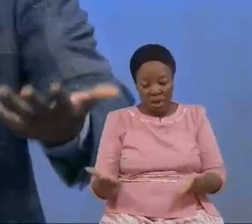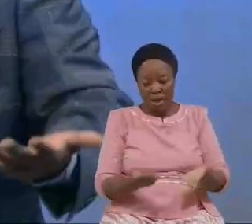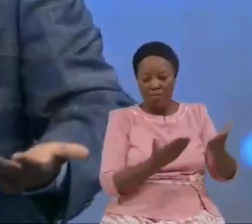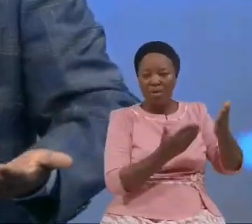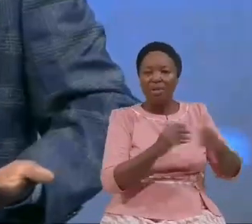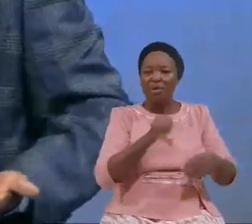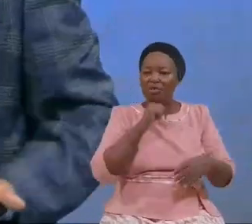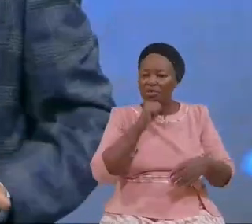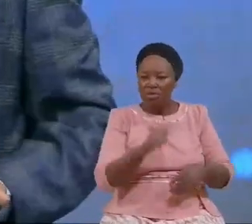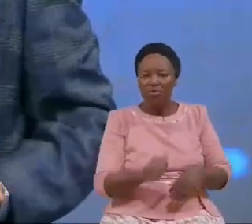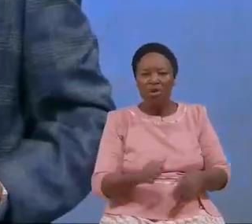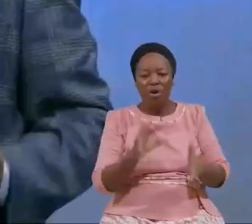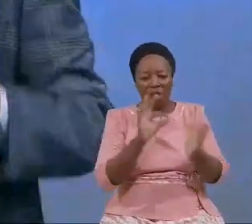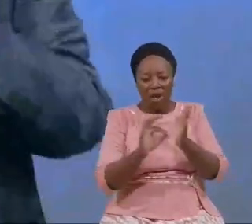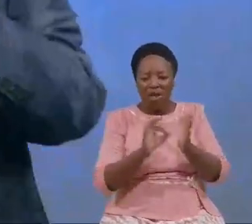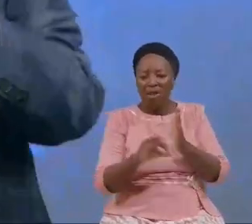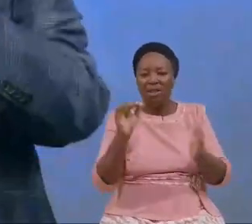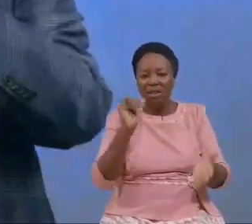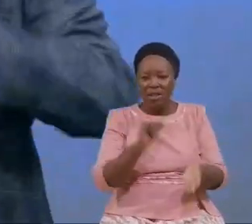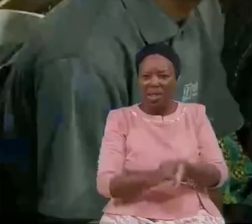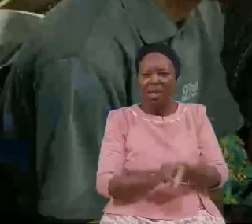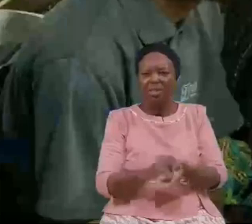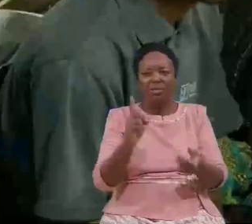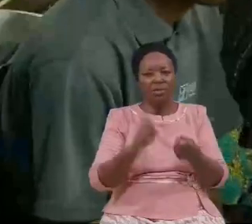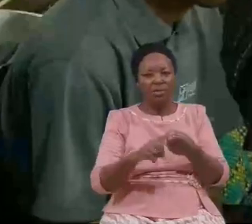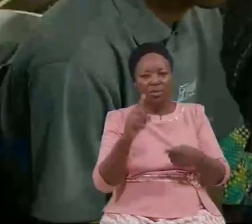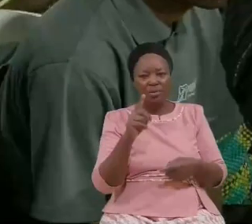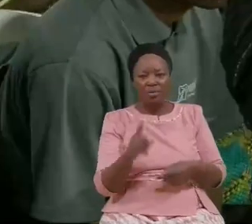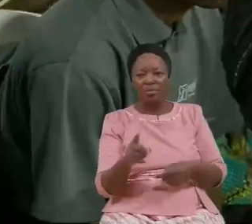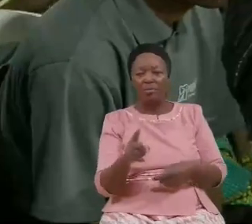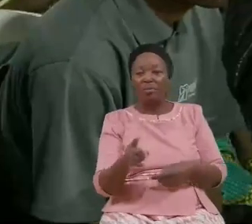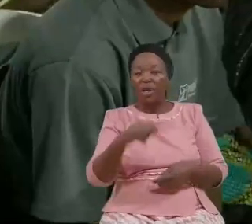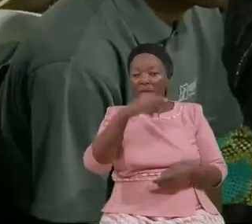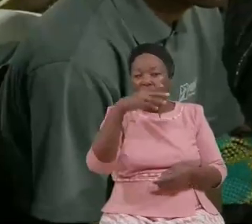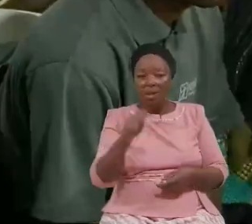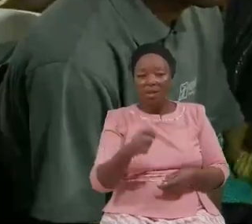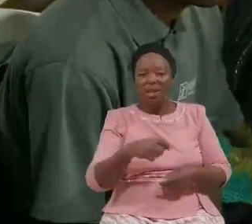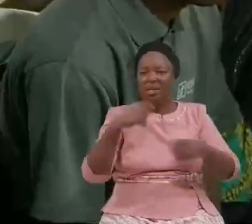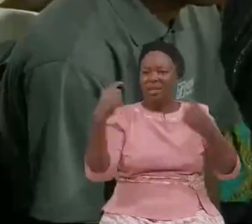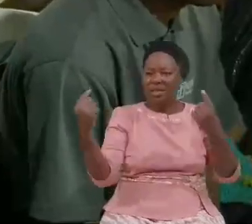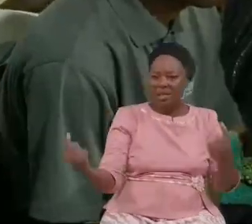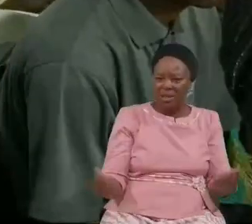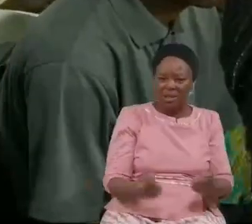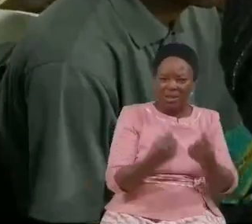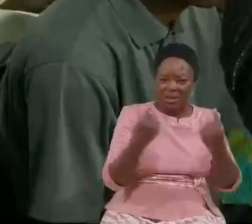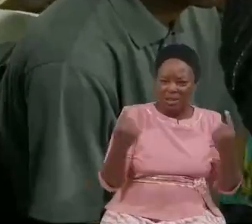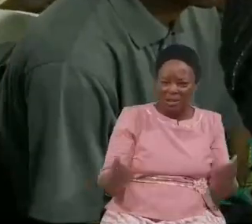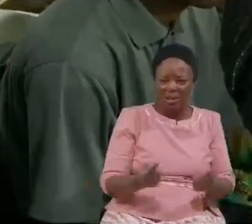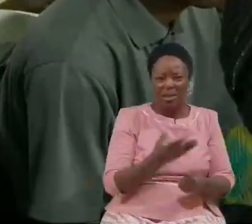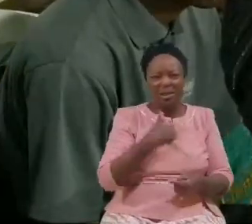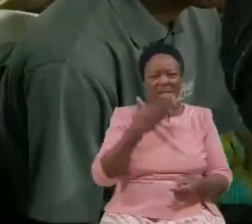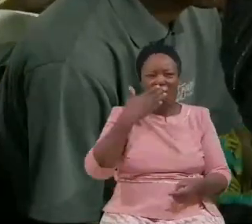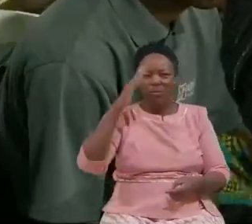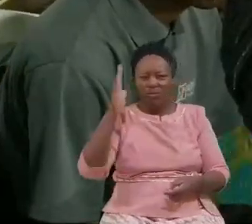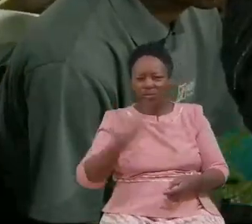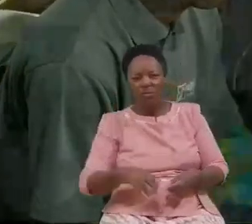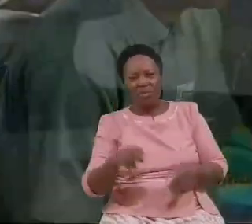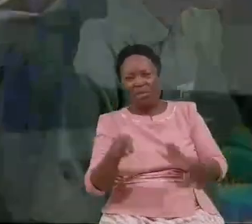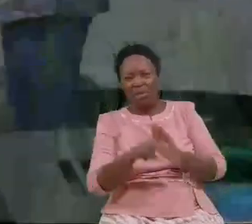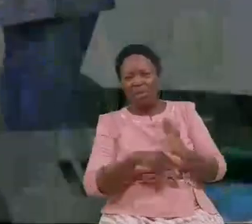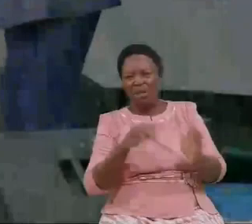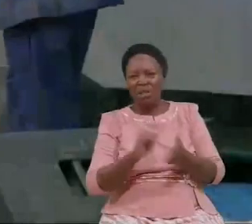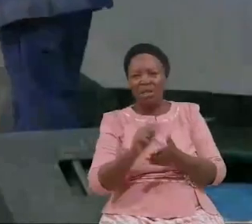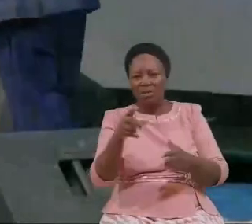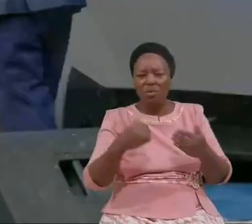l'imputant point cela aux hommes les offenses et les péchés et le mal que tu